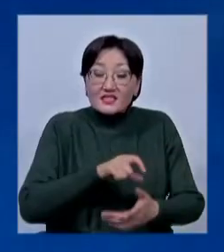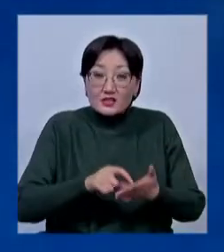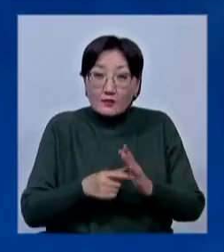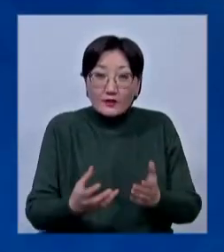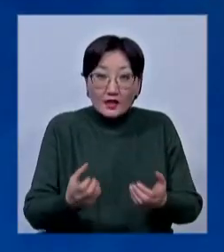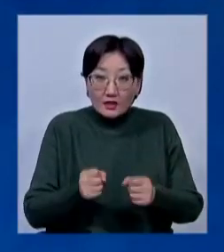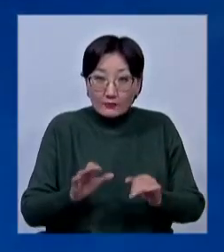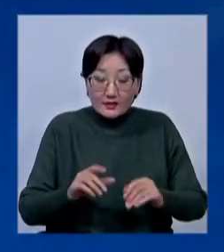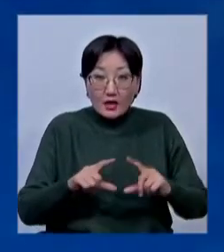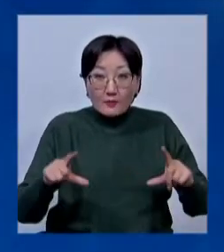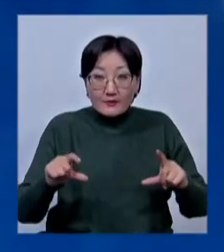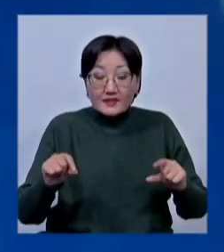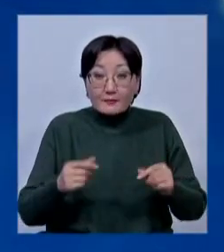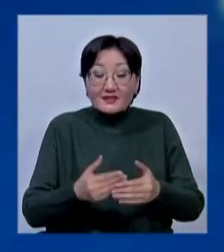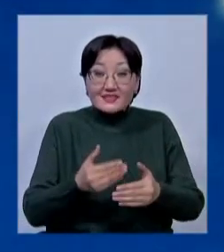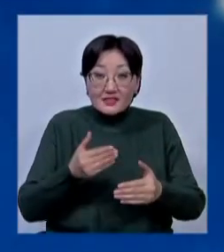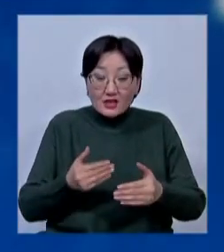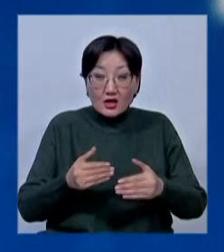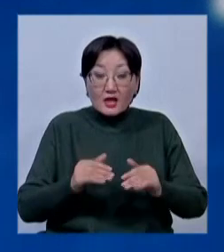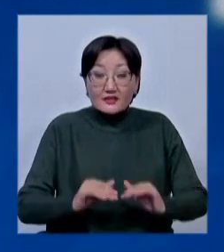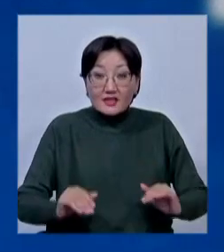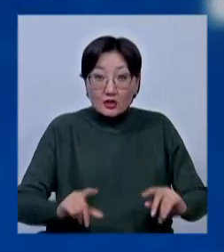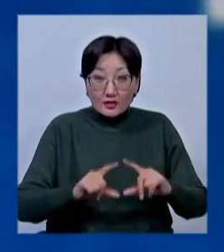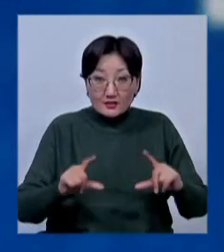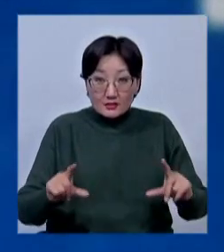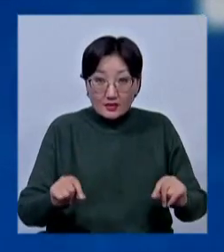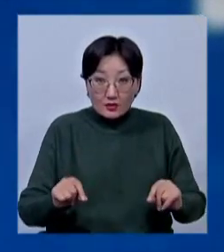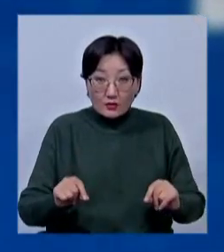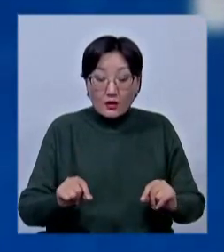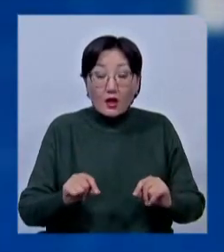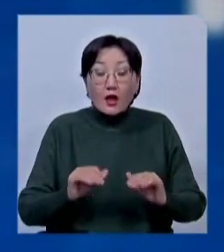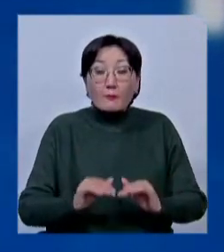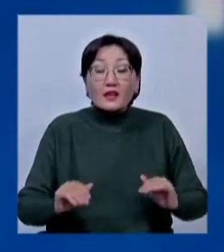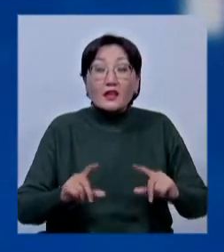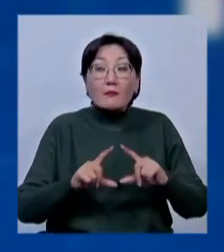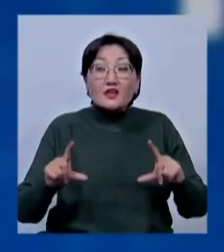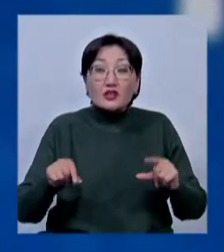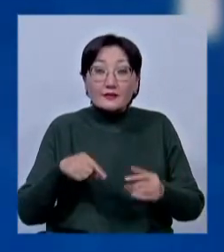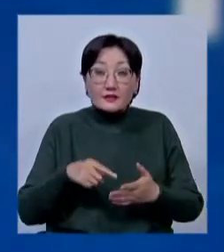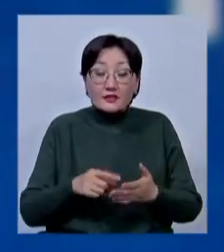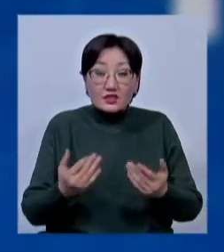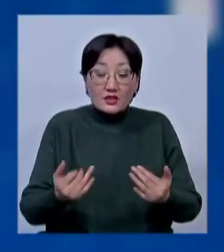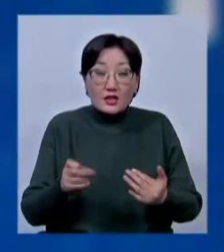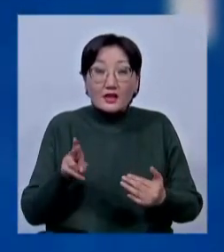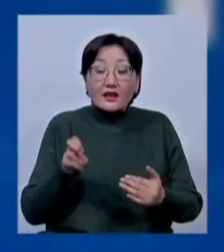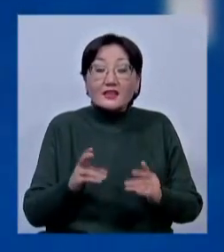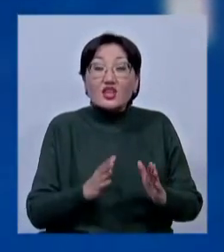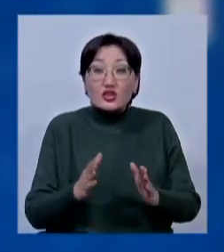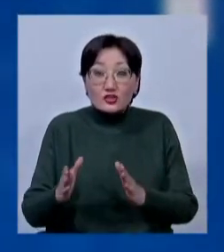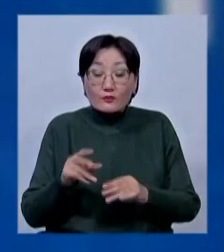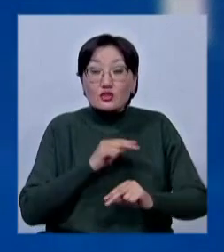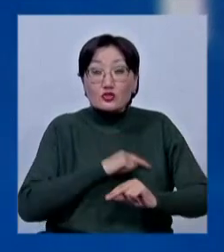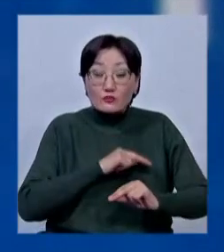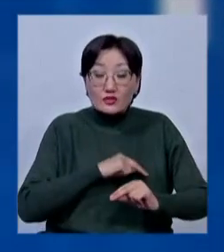Жақсы, енді мектепке дейінгі мекемеге келсек, балабақшалар қалада қазір қандай режиммен жұмыс істеп жатыр